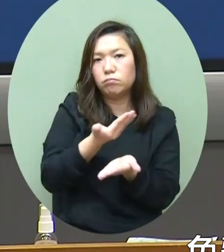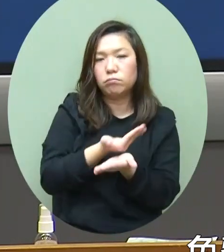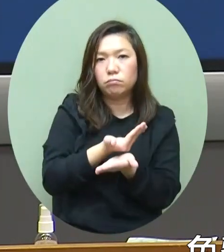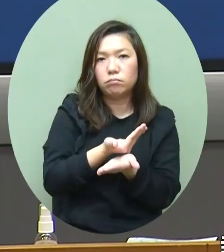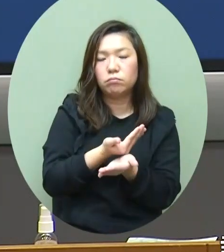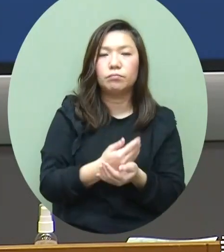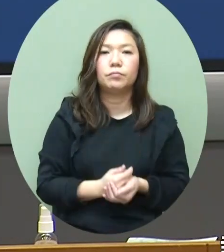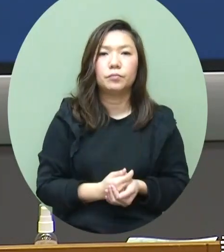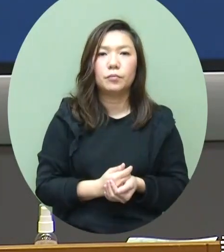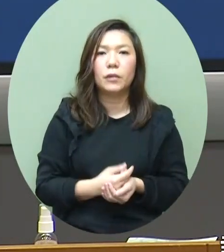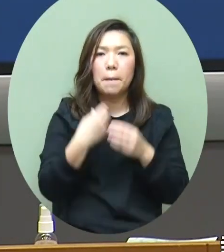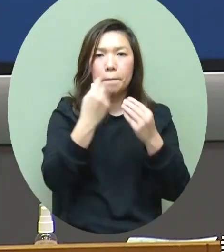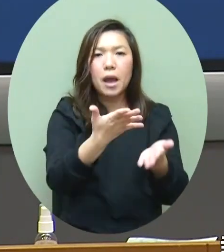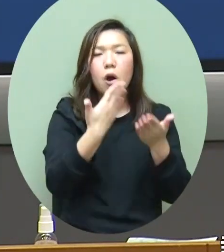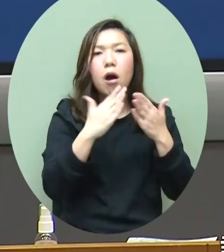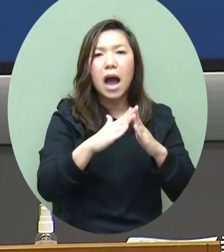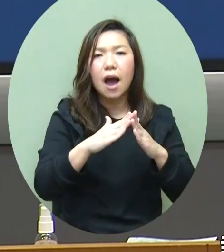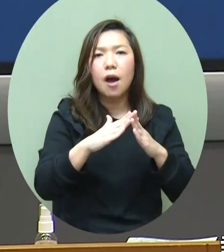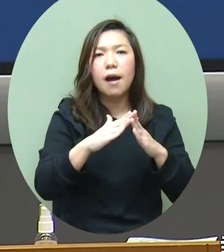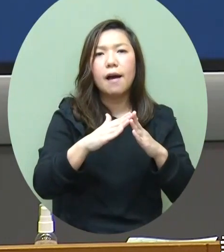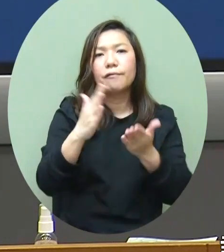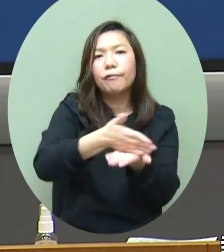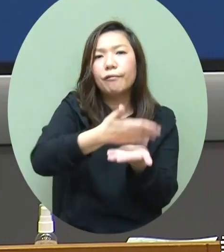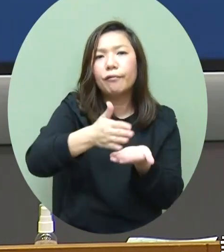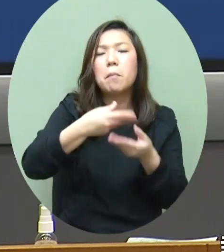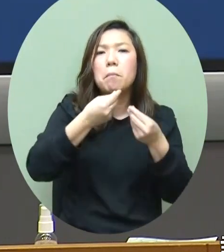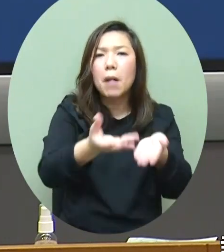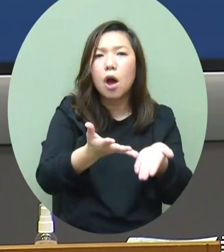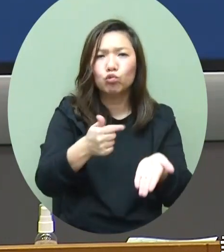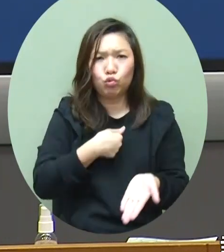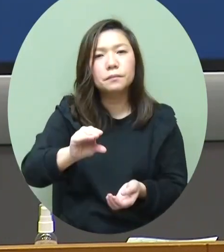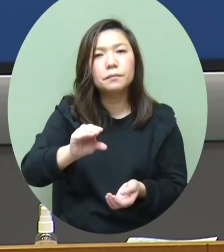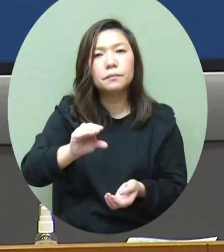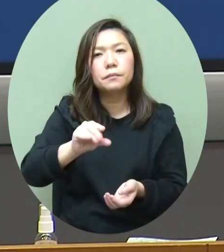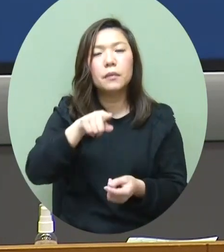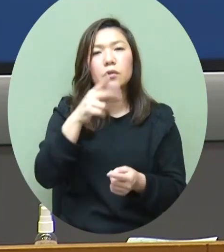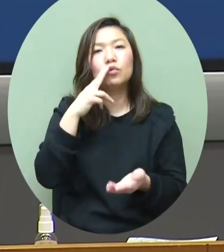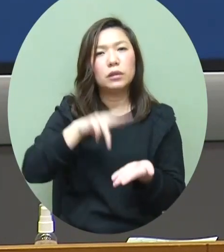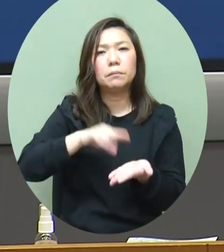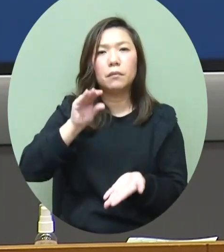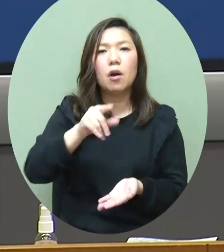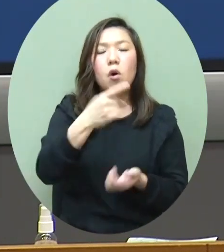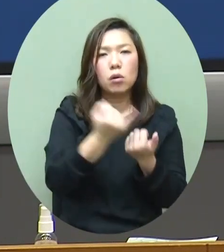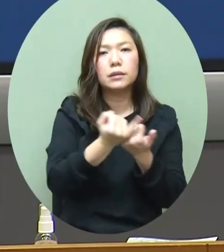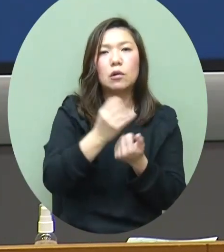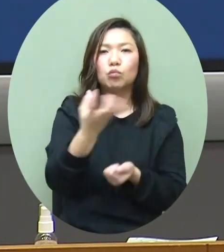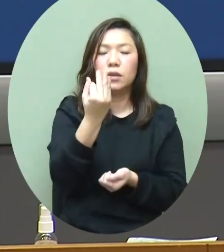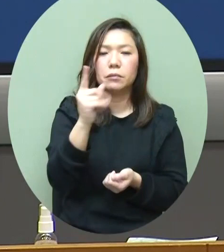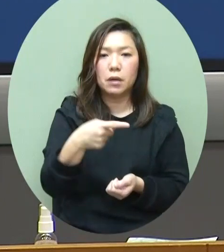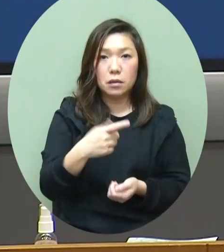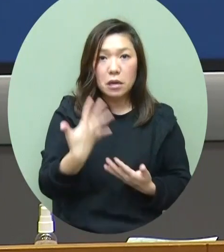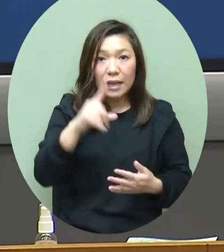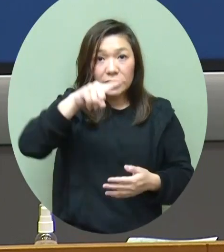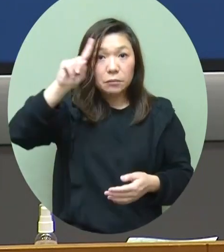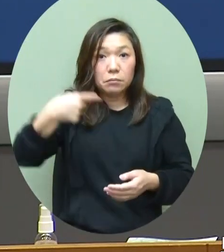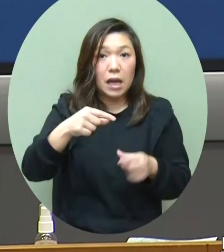包，咁會俾學校咧係分發俾有需要嘅學生。咁呢1000萬套嘅快速抗原